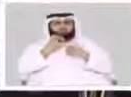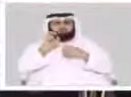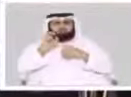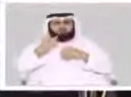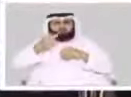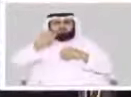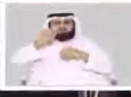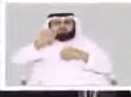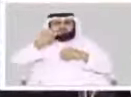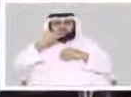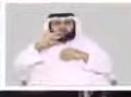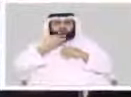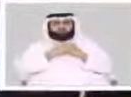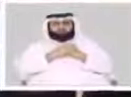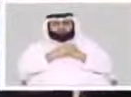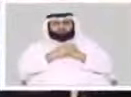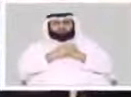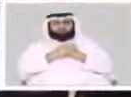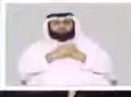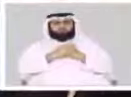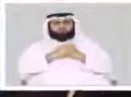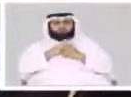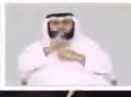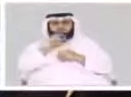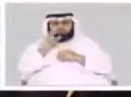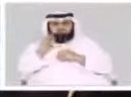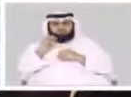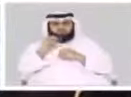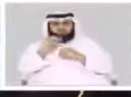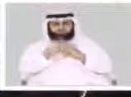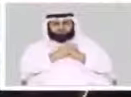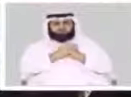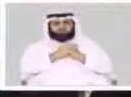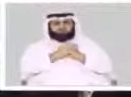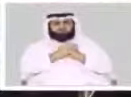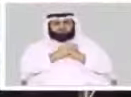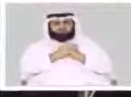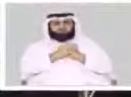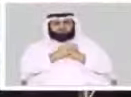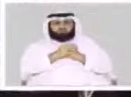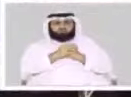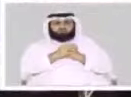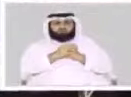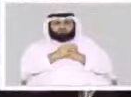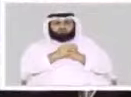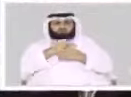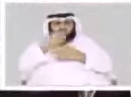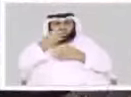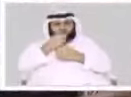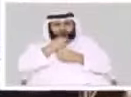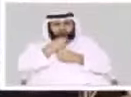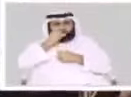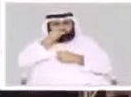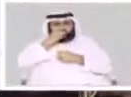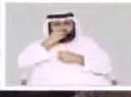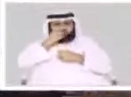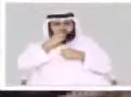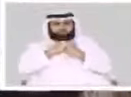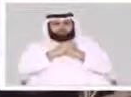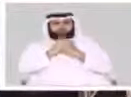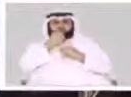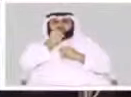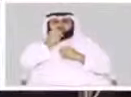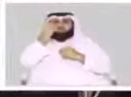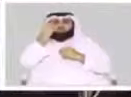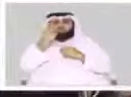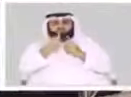في الشريعة. المقاصد العظمى نأخذ مثلا أولا مقصد حفظ الدين، حفظ الدين وذلك بالأمر